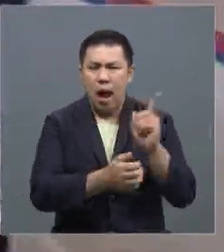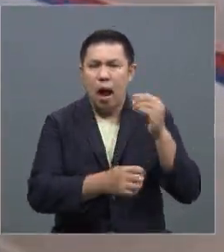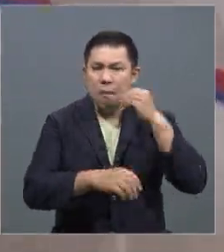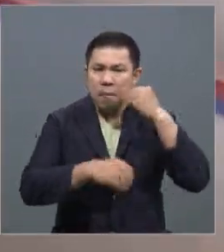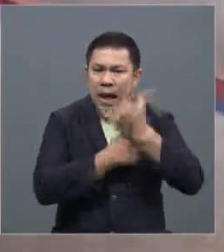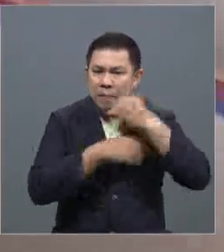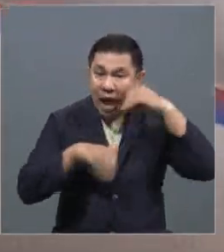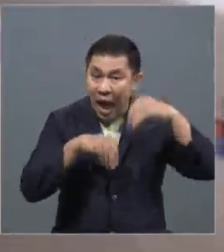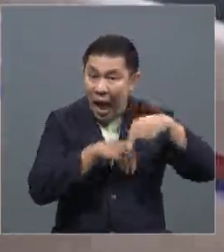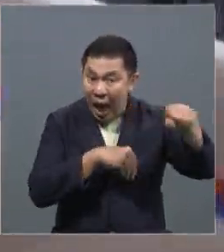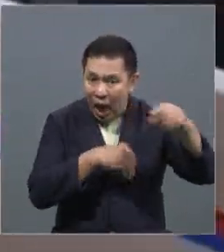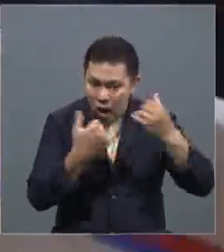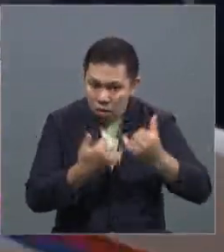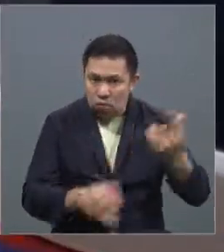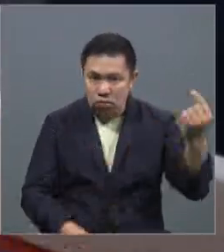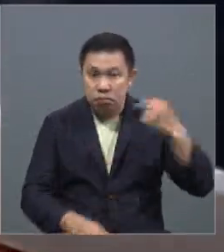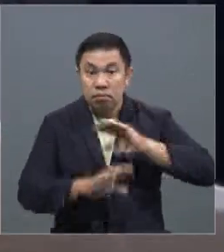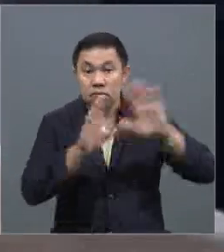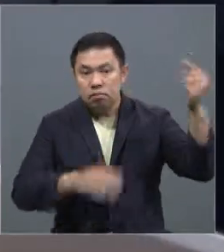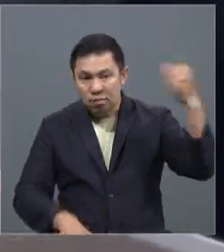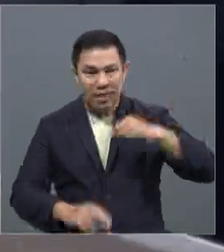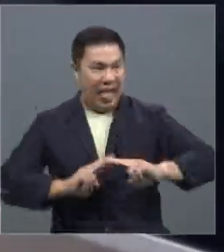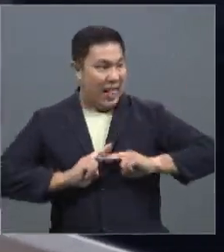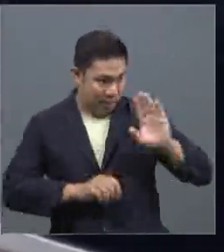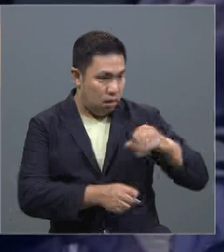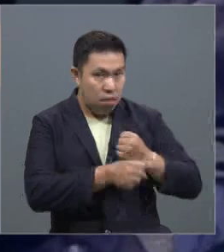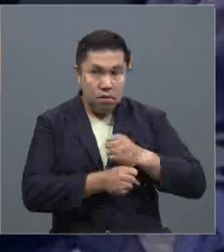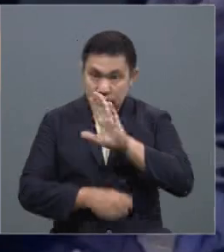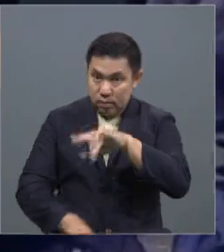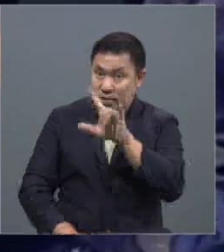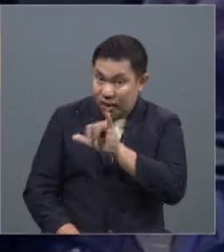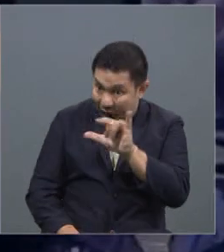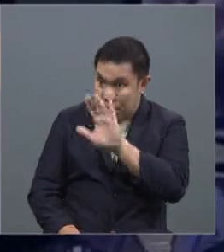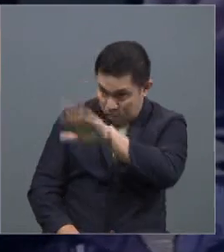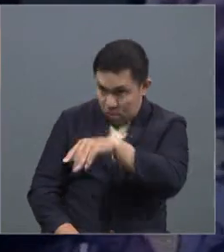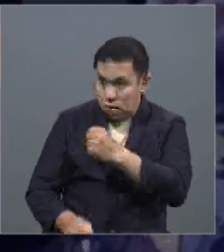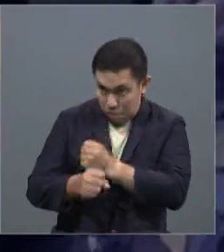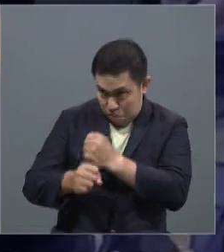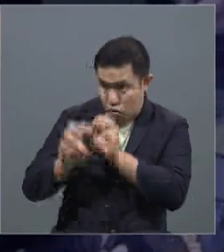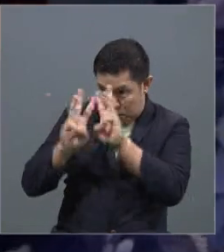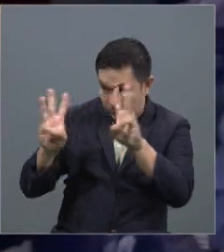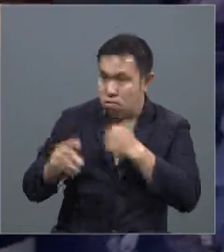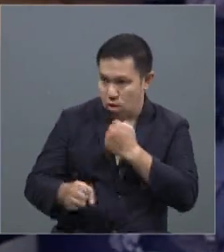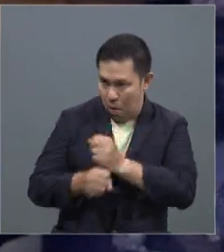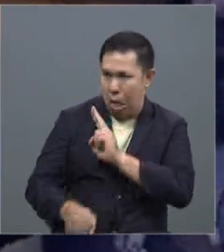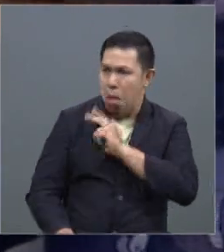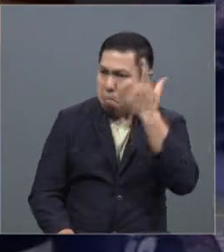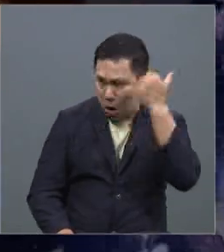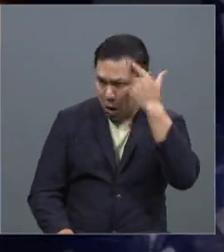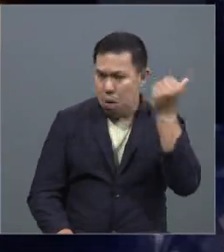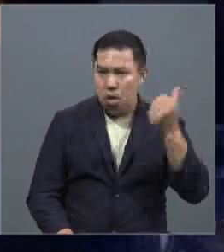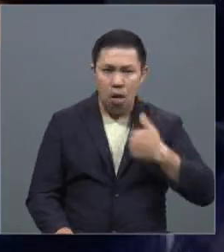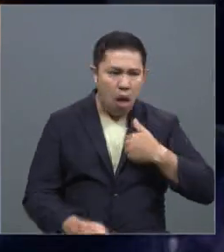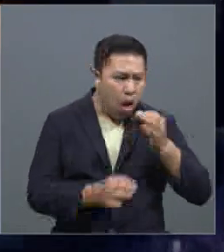ตัวมาเปิดเว็บเองค่ะแล้วยังชักชวนเครือญาติรวมถึงบุคคลใกล้ชิดมาร่วมกันทำเว็บไซต์นี้ด้วยส่วนตัวจะจัดหา